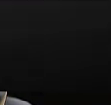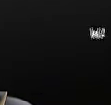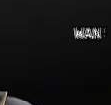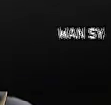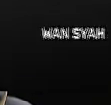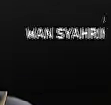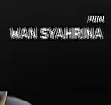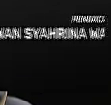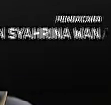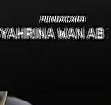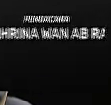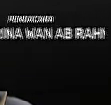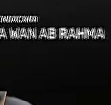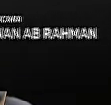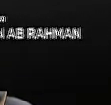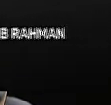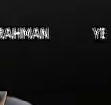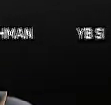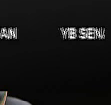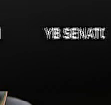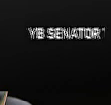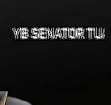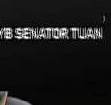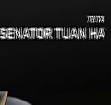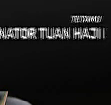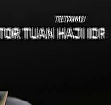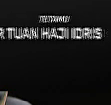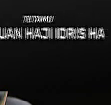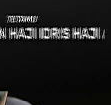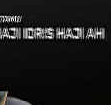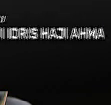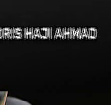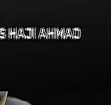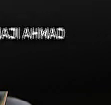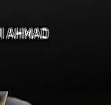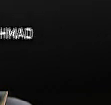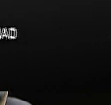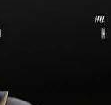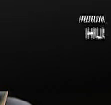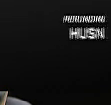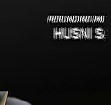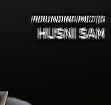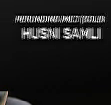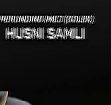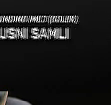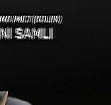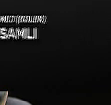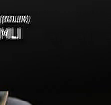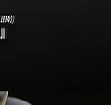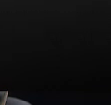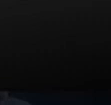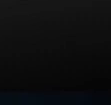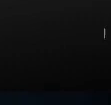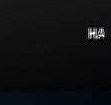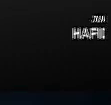saya yang kedua ialah kepantasan sendok sebaiknya sih saya responsif dan cepat yang ketiga di kebolehan Saya